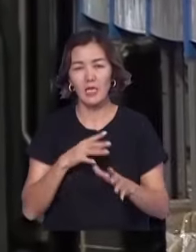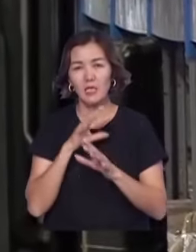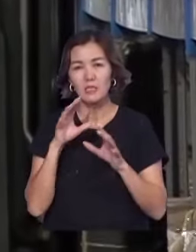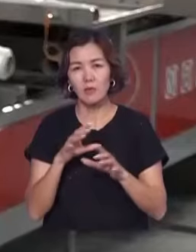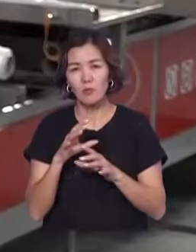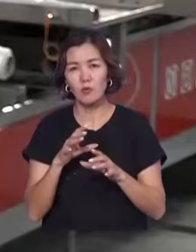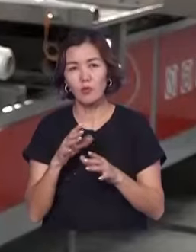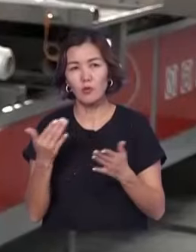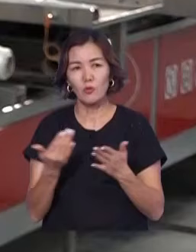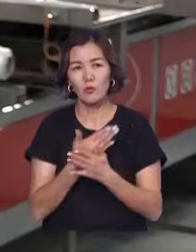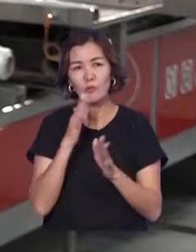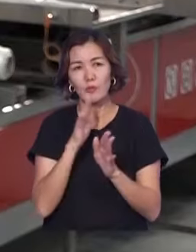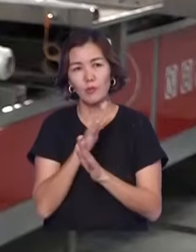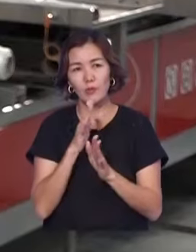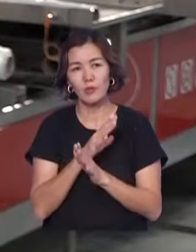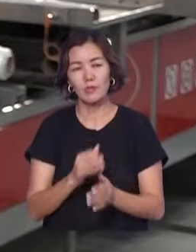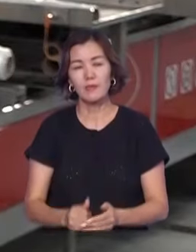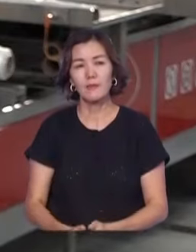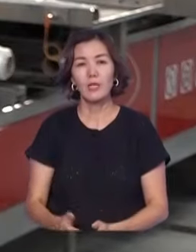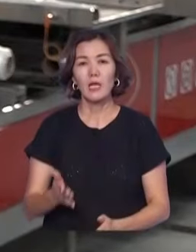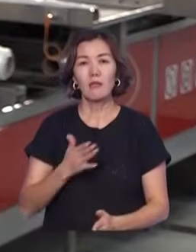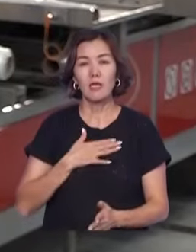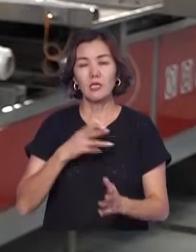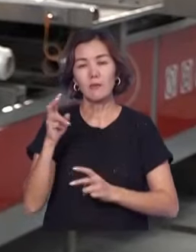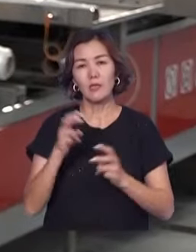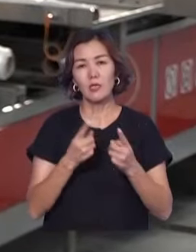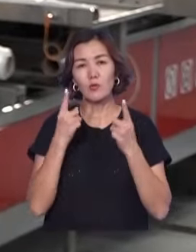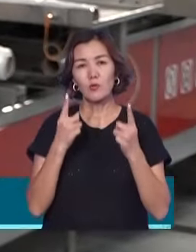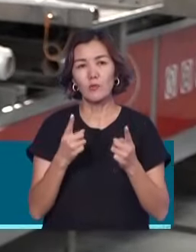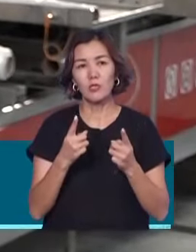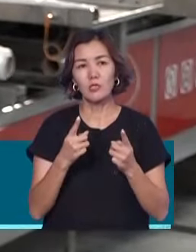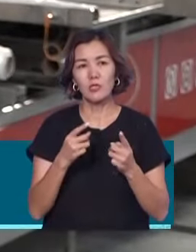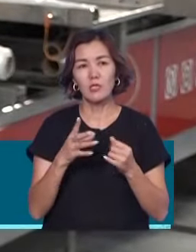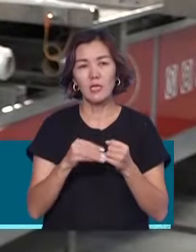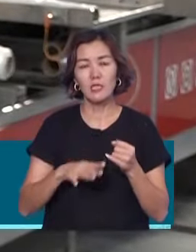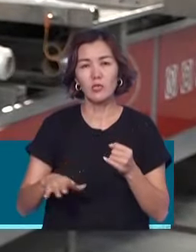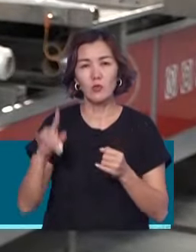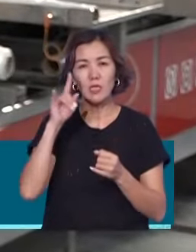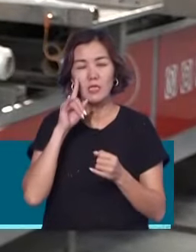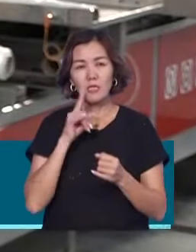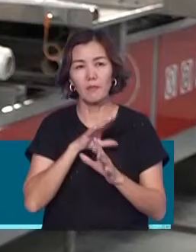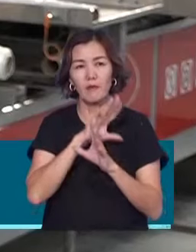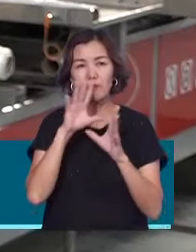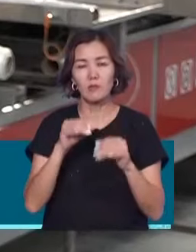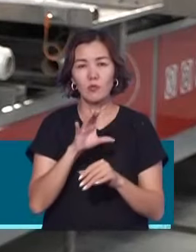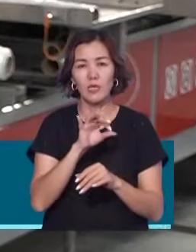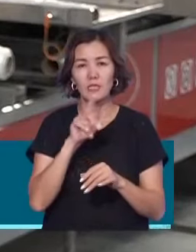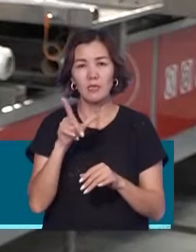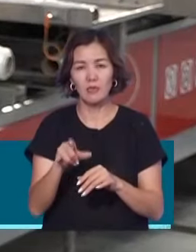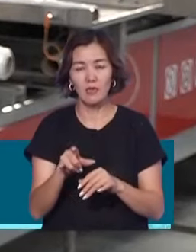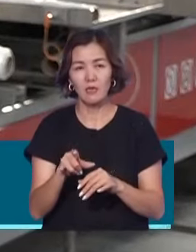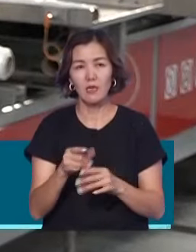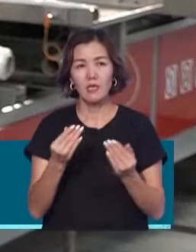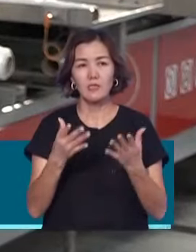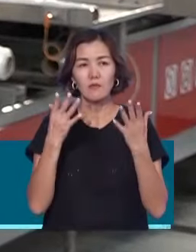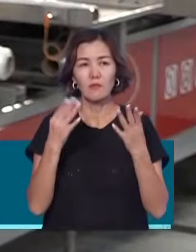среде. Наше предприятие является одним из крупнейших не только на территории Казахстана, но и по всему СНГ.